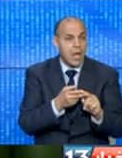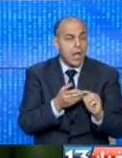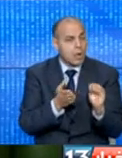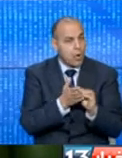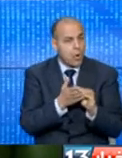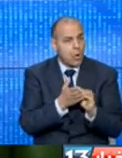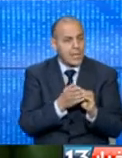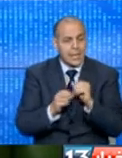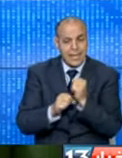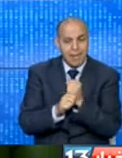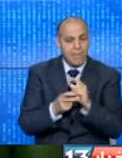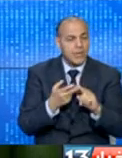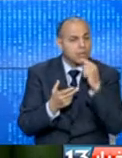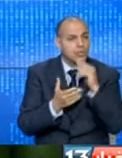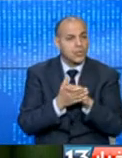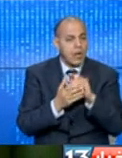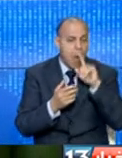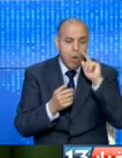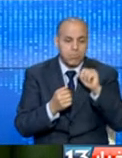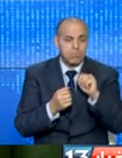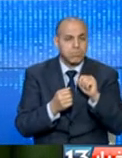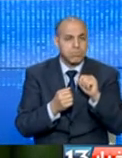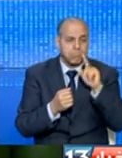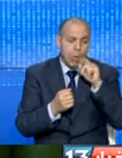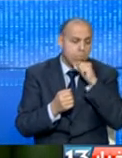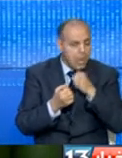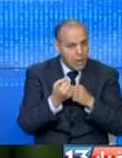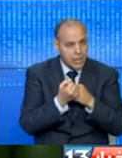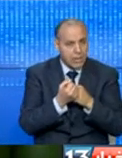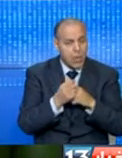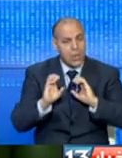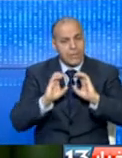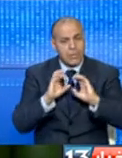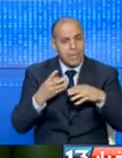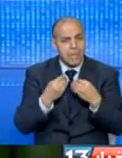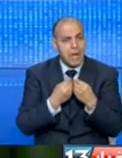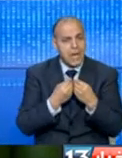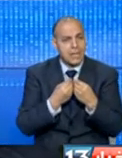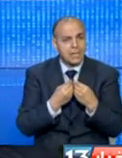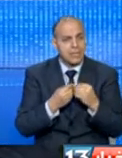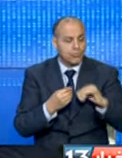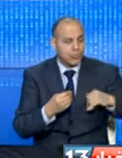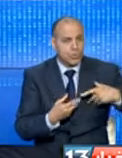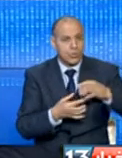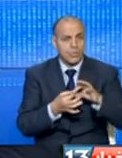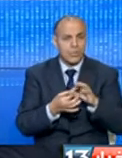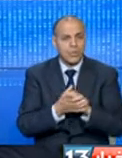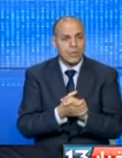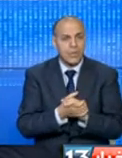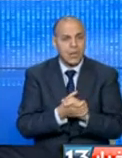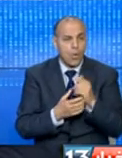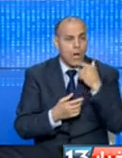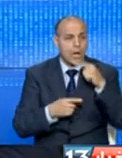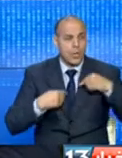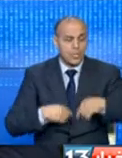يعزز الاستثمار في كبار الخبرات كبار السن والتواصل بين الأجيال. واعتبر